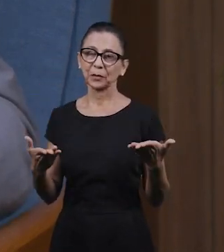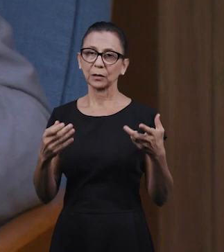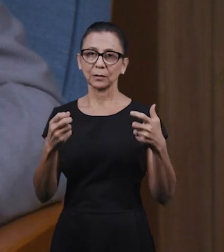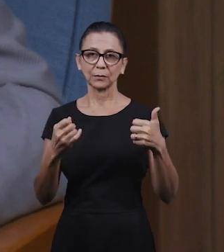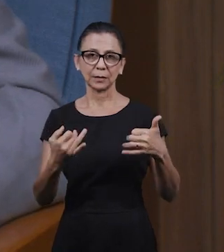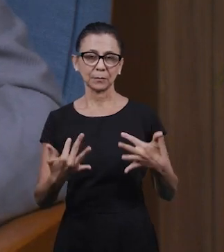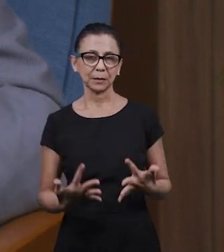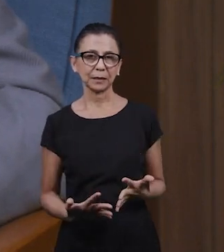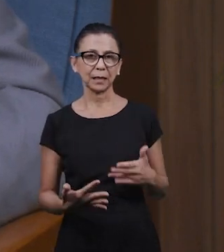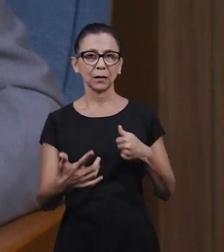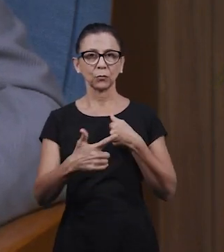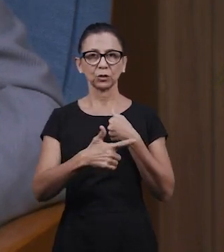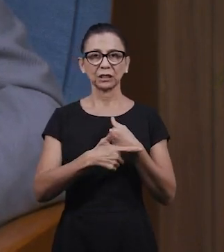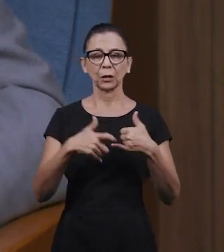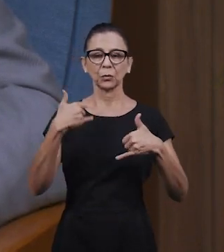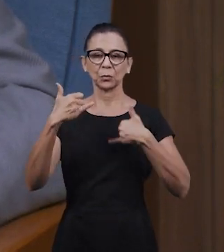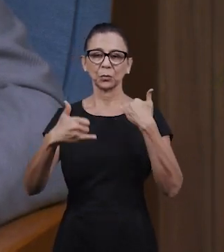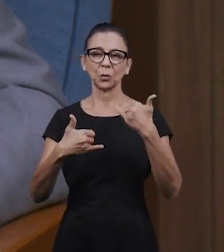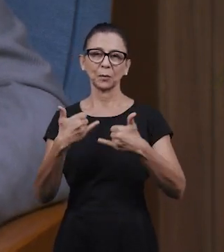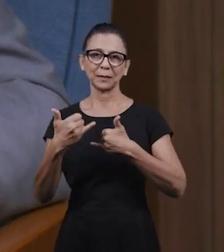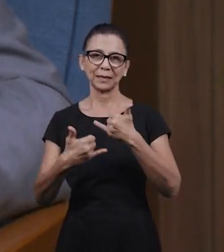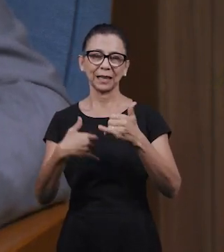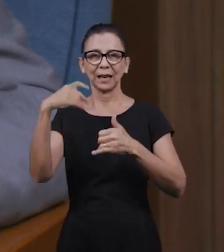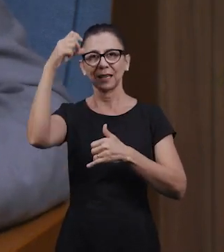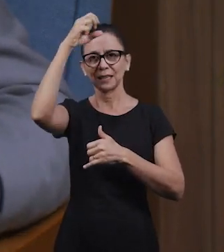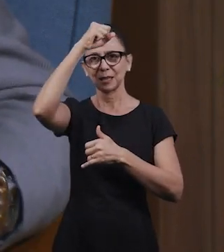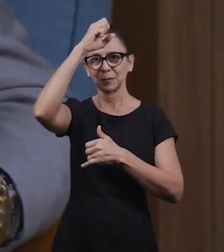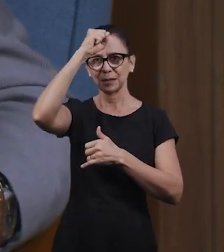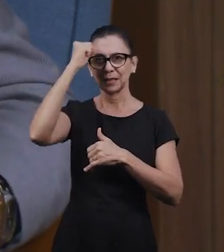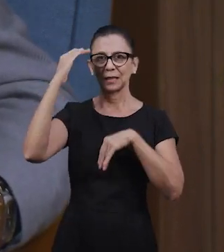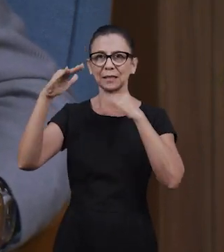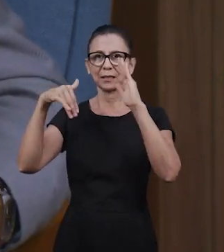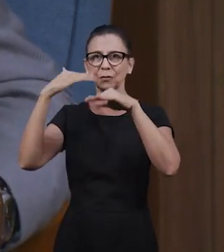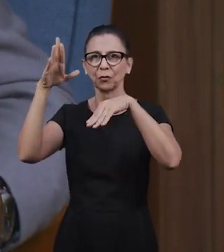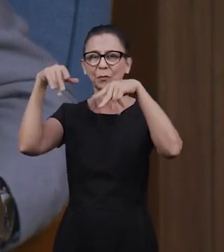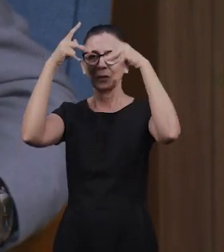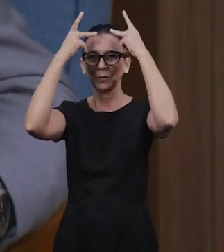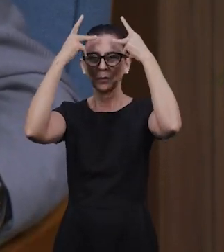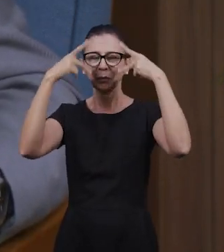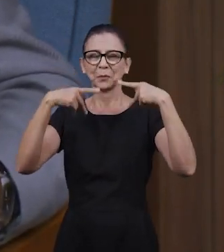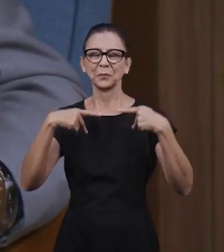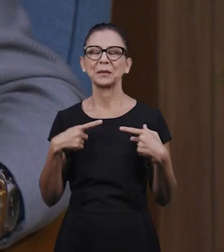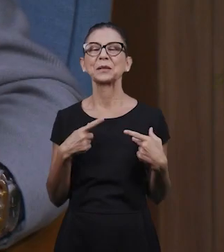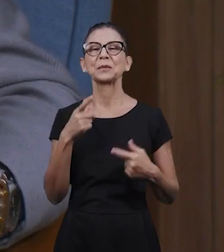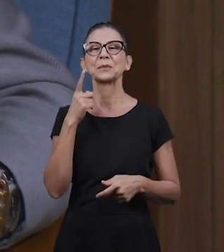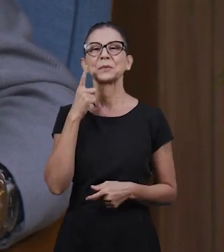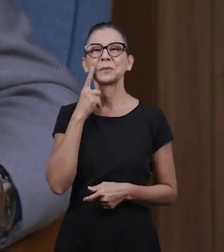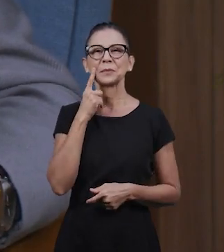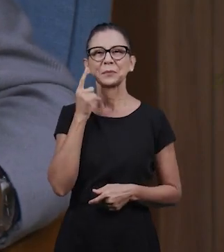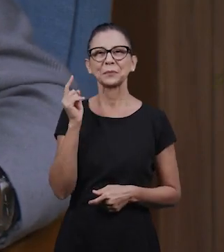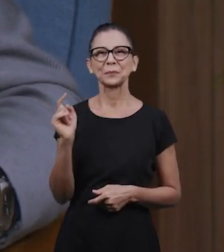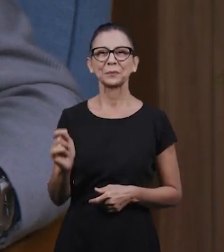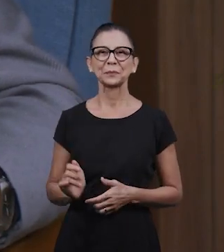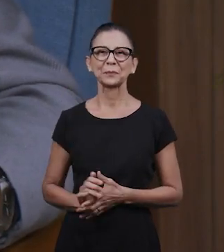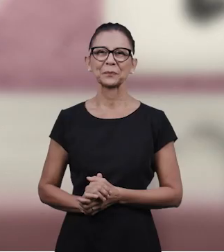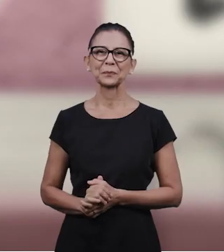rôle du jeu dans l'apprentissage, dans le développement humain. Continuons avec la promotion de son évangile éternel.